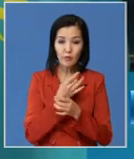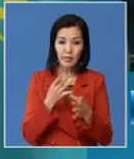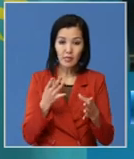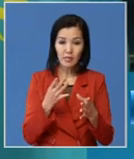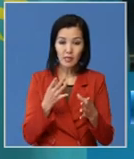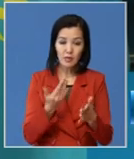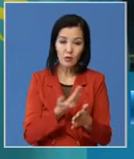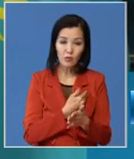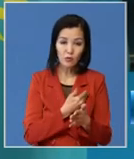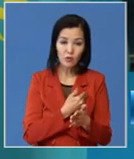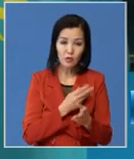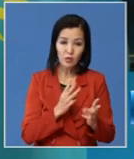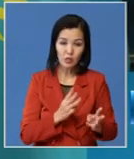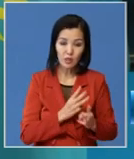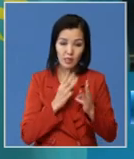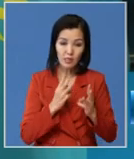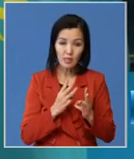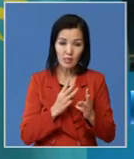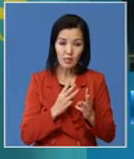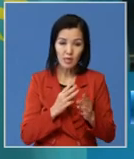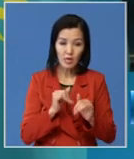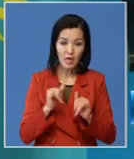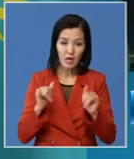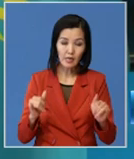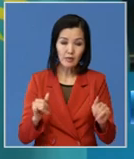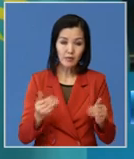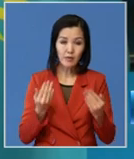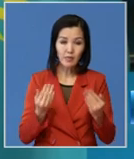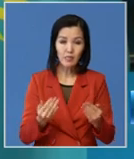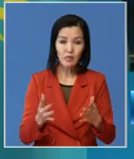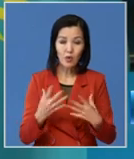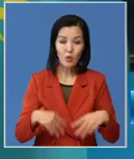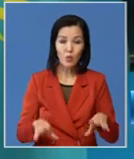ретінде ерекше құрметке ие. Топтаманы ғаламтор ақпараттармен